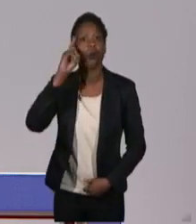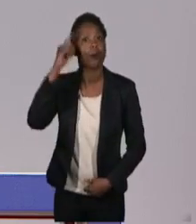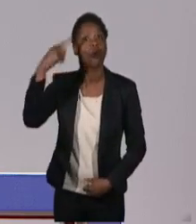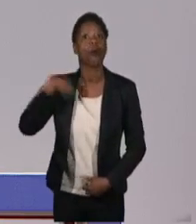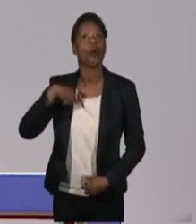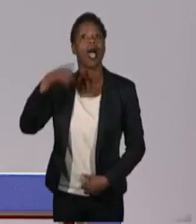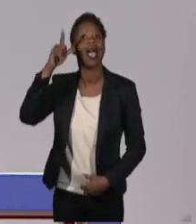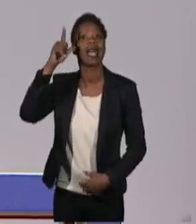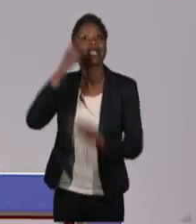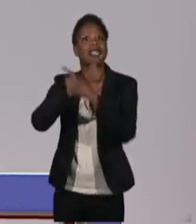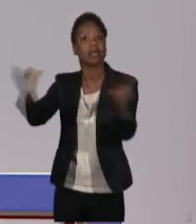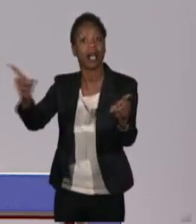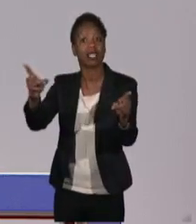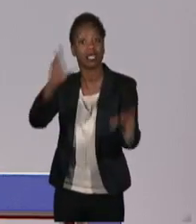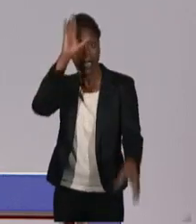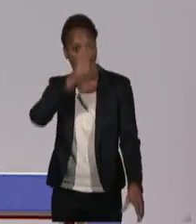ne se tire pas au sort.